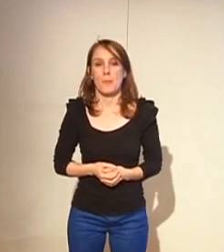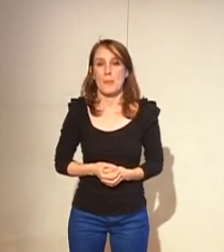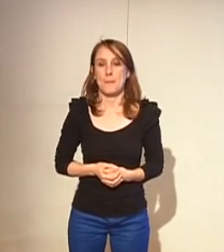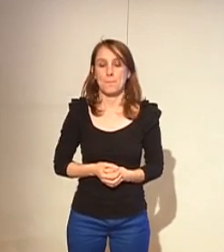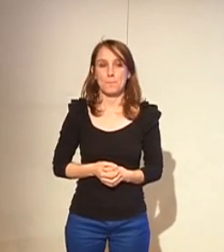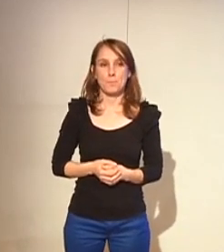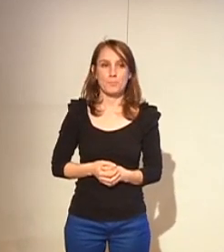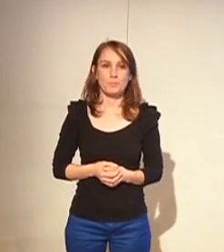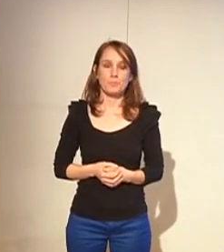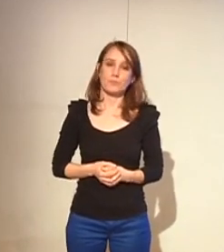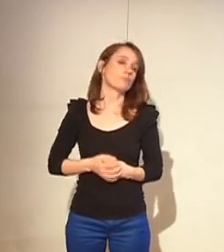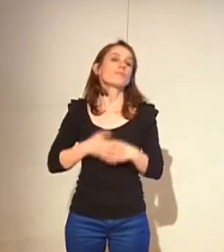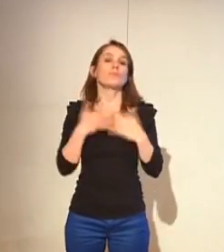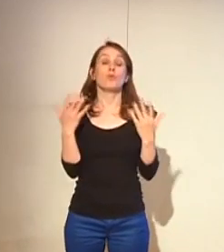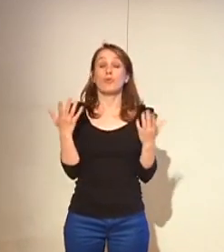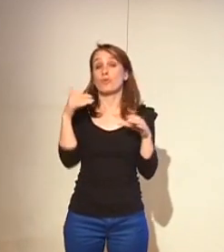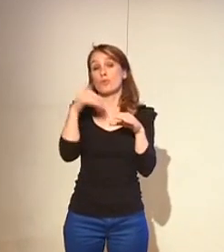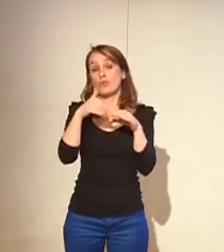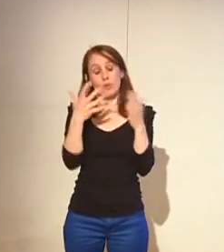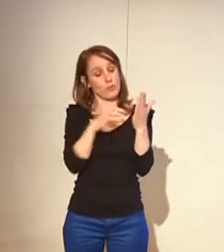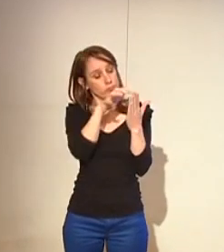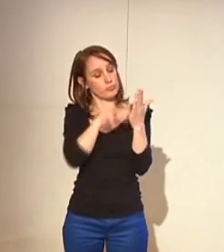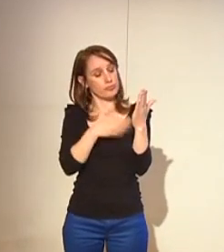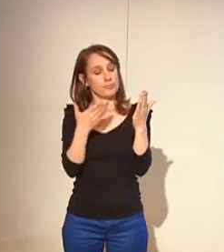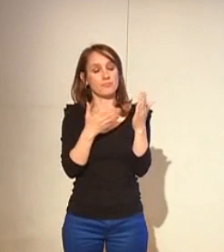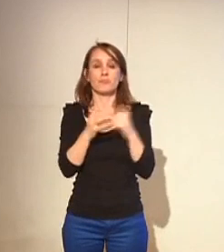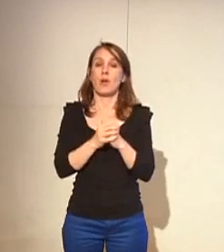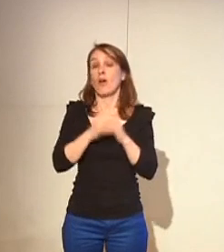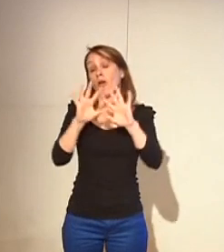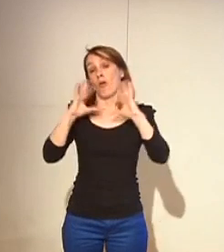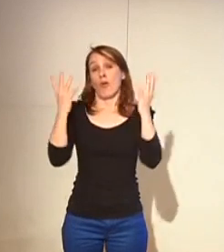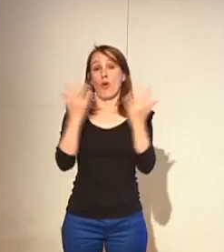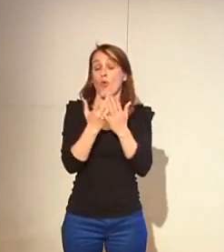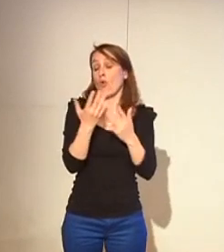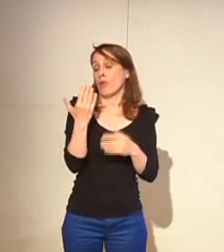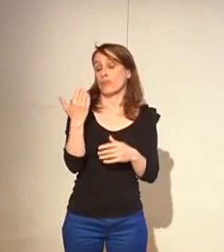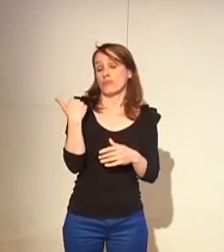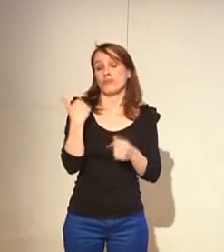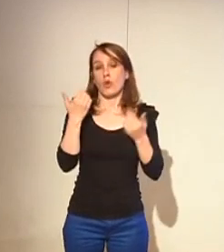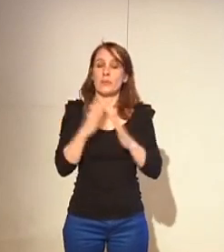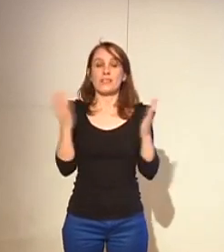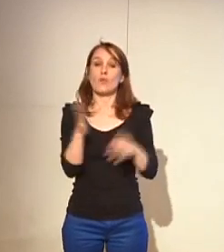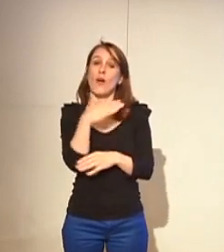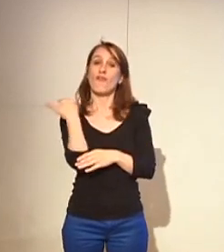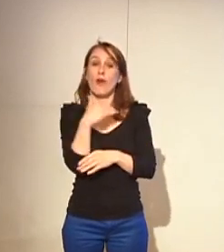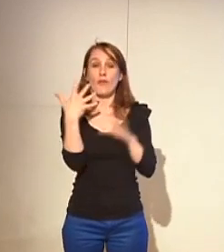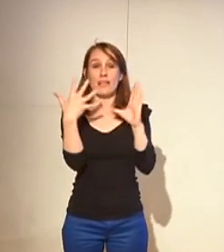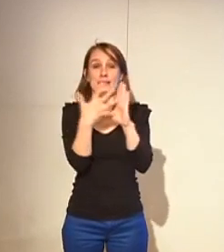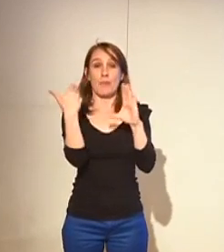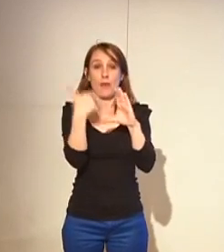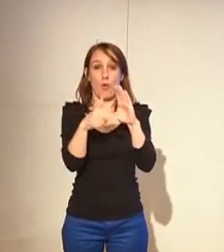s'agit de grosso modo le principe qui a été adopté c'est un montant forfaitaire de 5000 € par